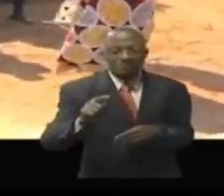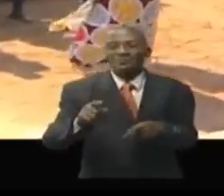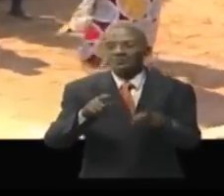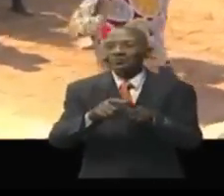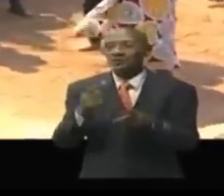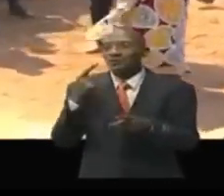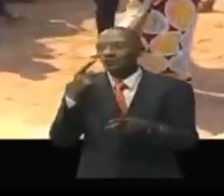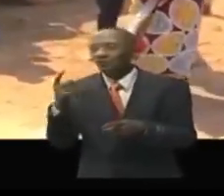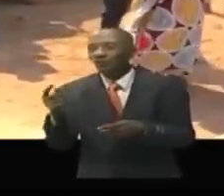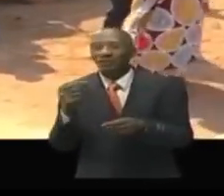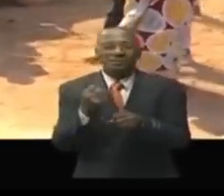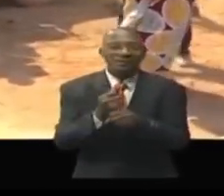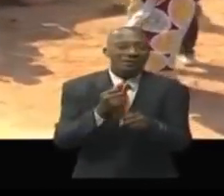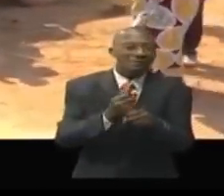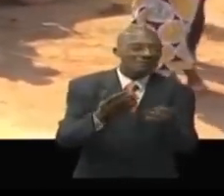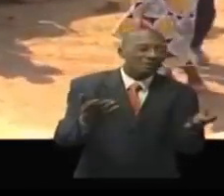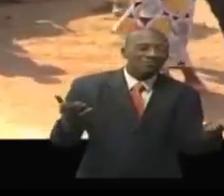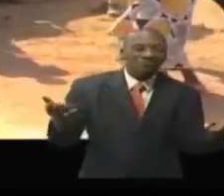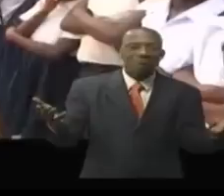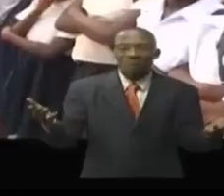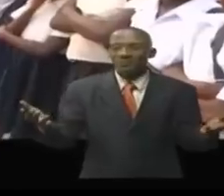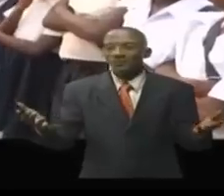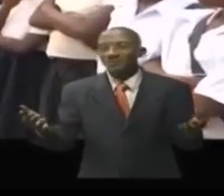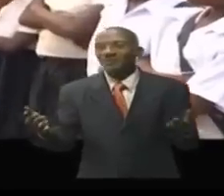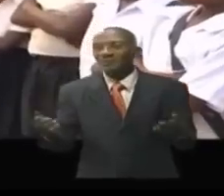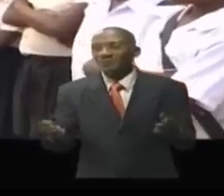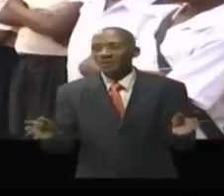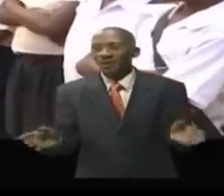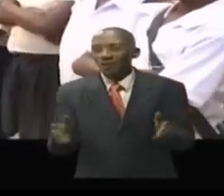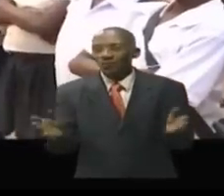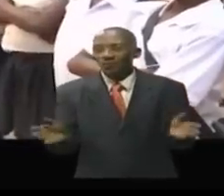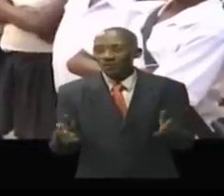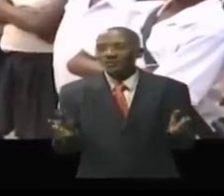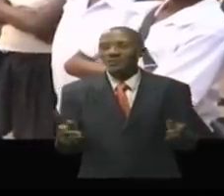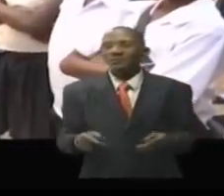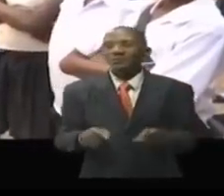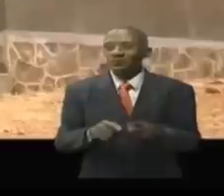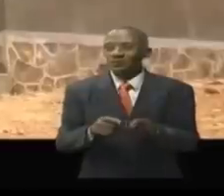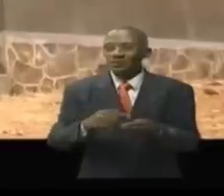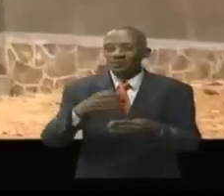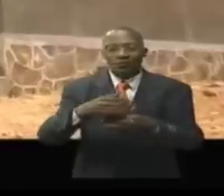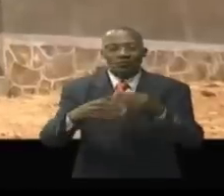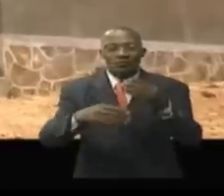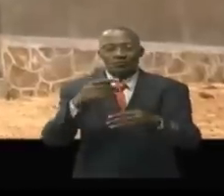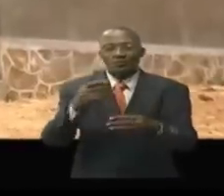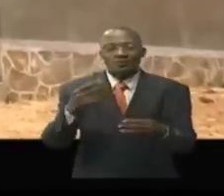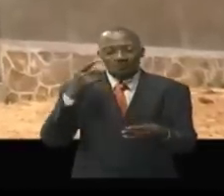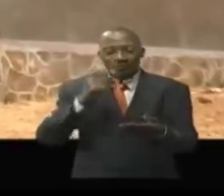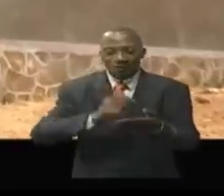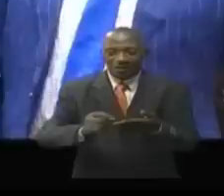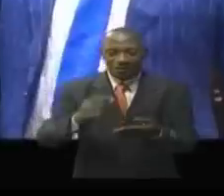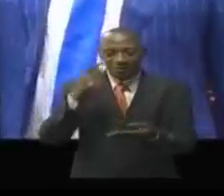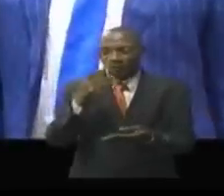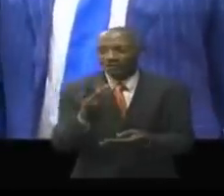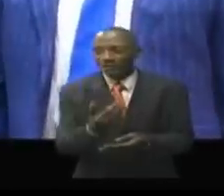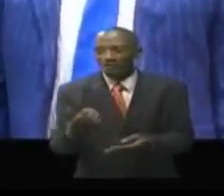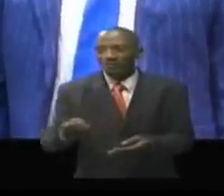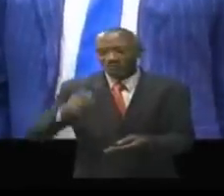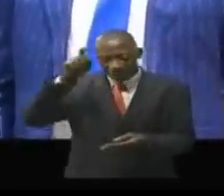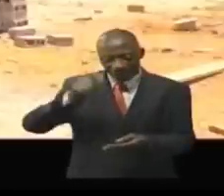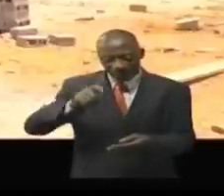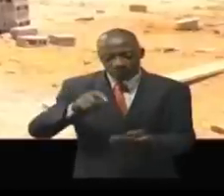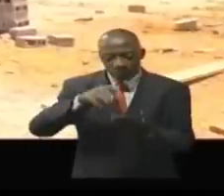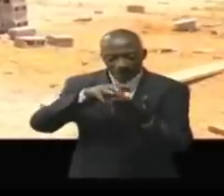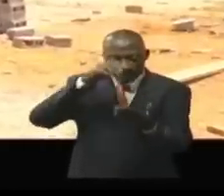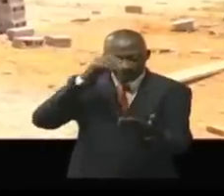construction afin de se rendre compte de travaux avant la rentrée des classes des élèves à Pouéné où tout est fin prêt.